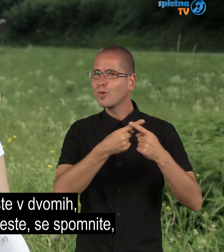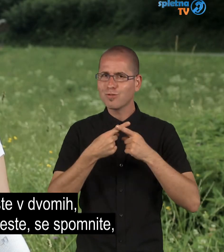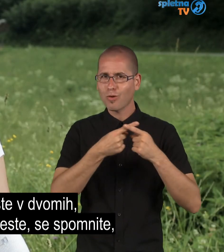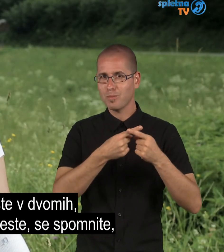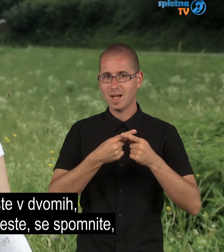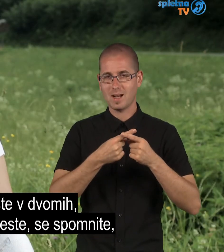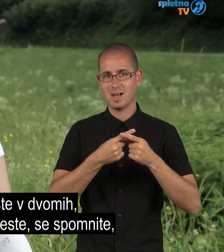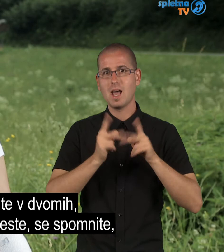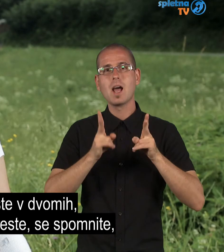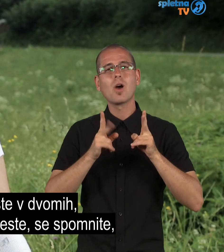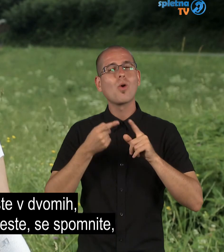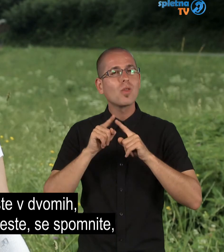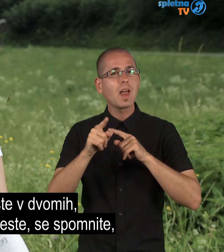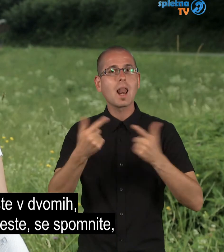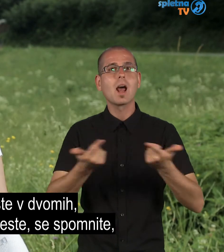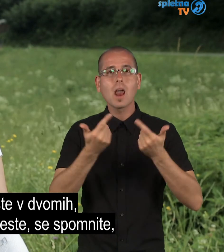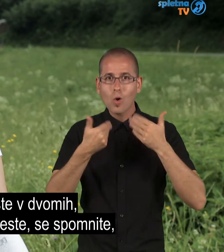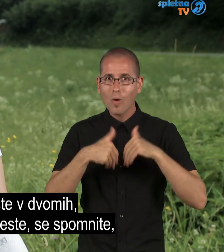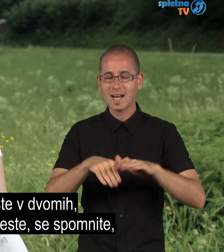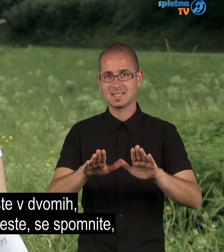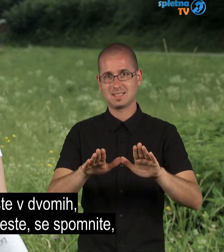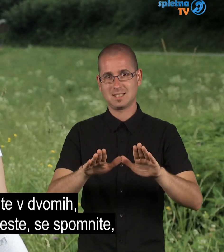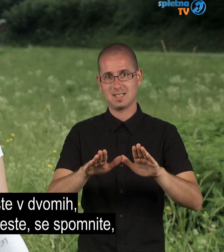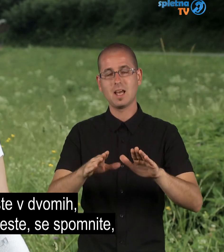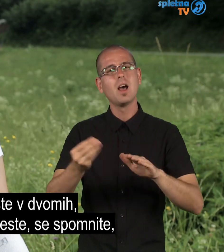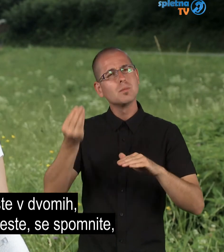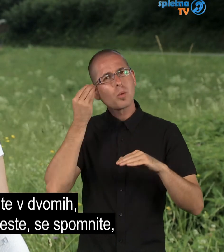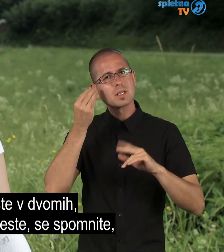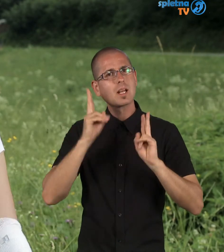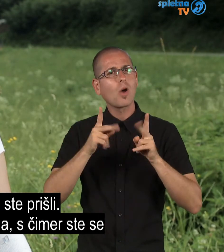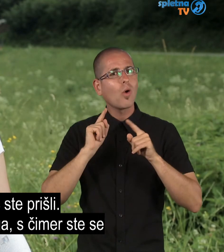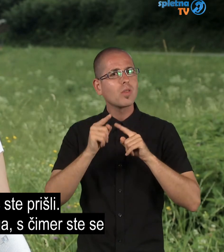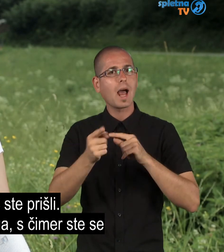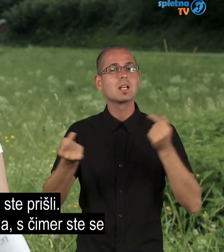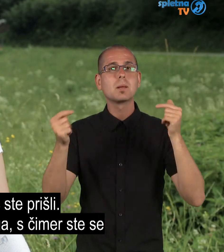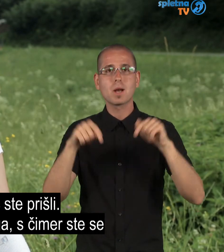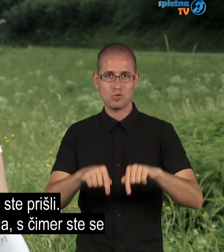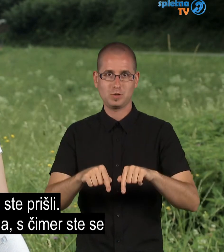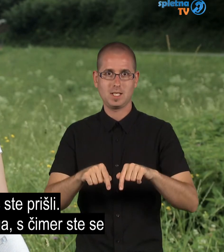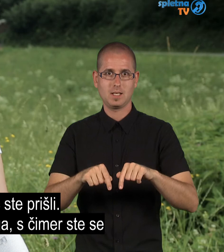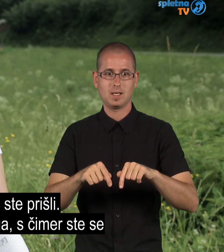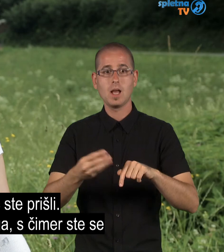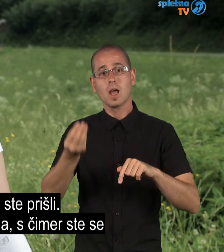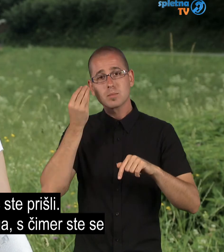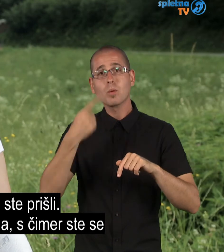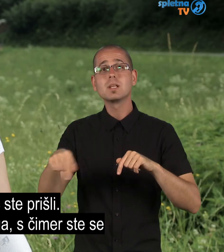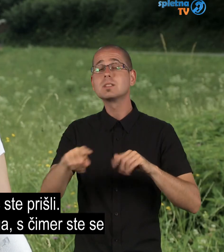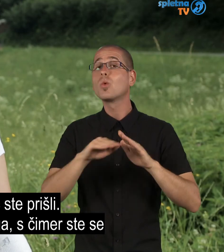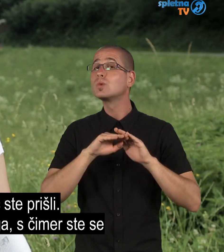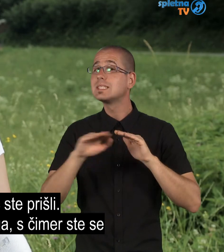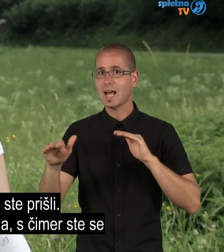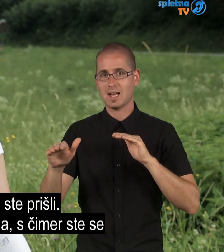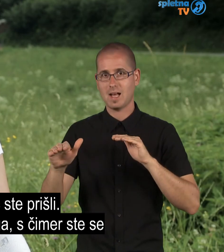v dvomih, kako daleč lahko greste, pomnite se, kako daleč ste prišli, pomnite